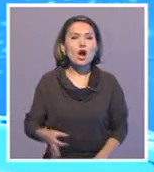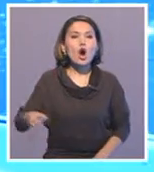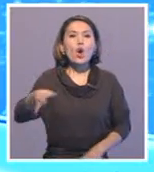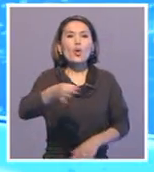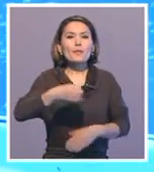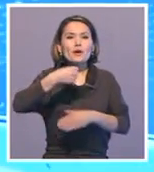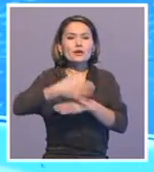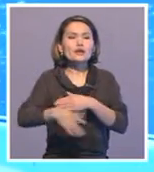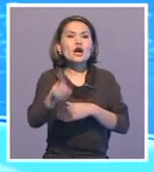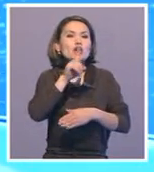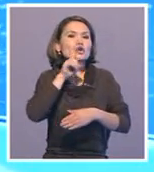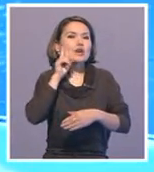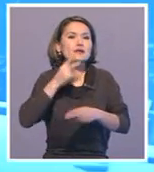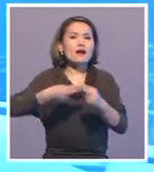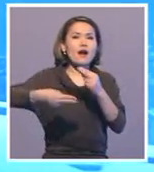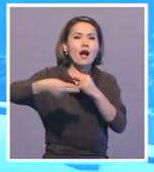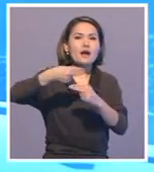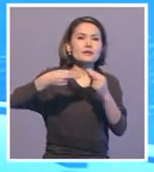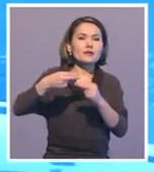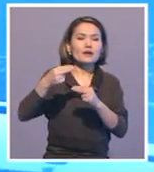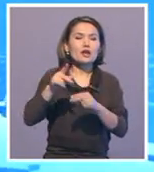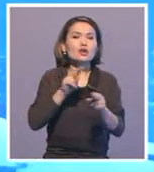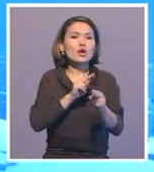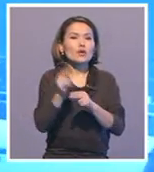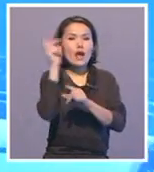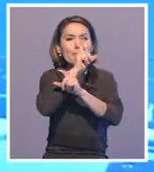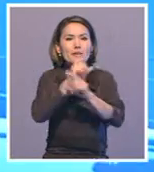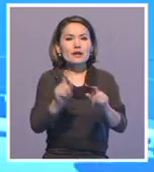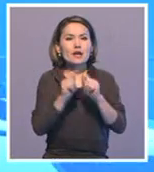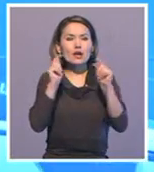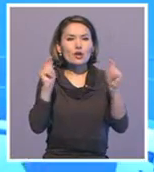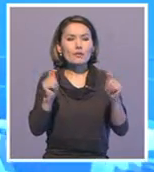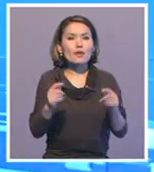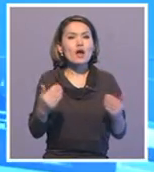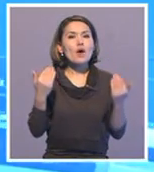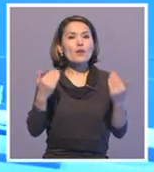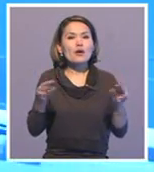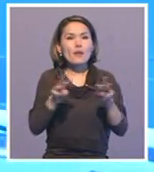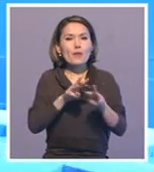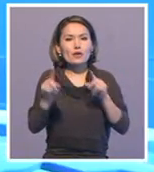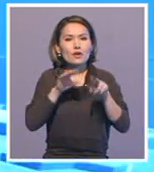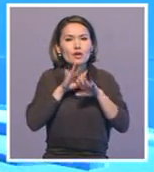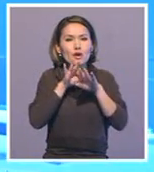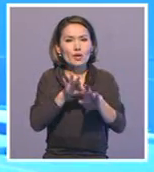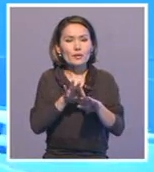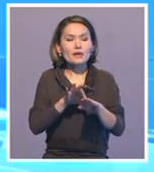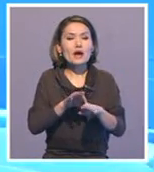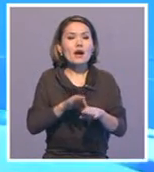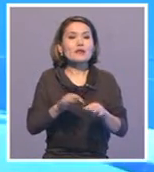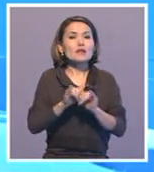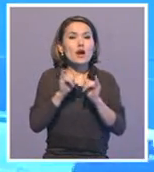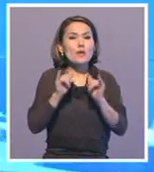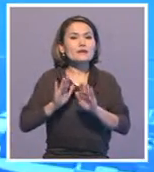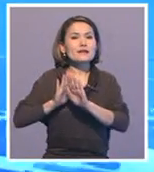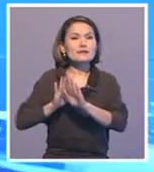Облыс орталықтарында жас кәсіпкерлер мектептері жұмыс істейтін болады. Бұл туралы бүгін орталық коммуникациялар қызметінің баспасөз мәслихаты барысында өңірлік